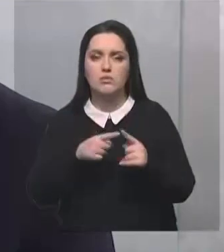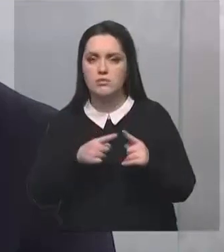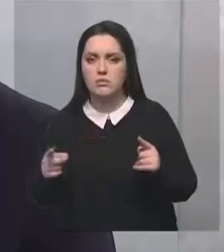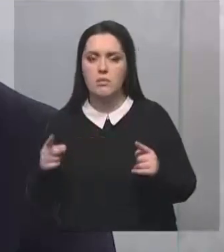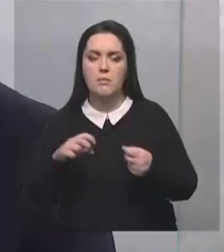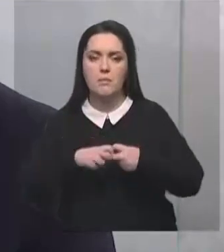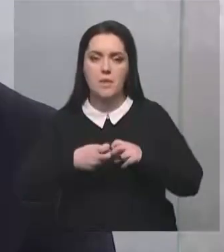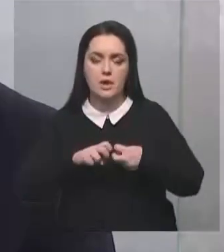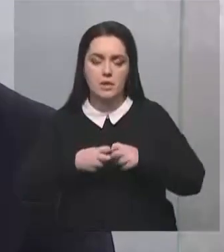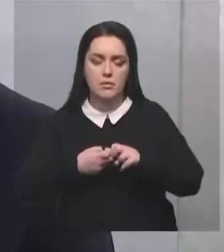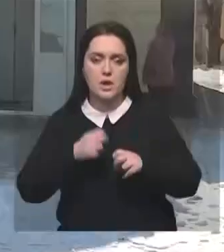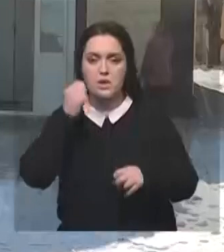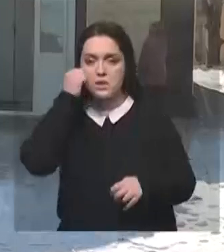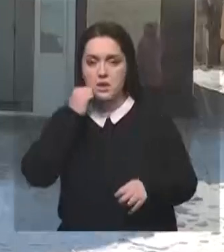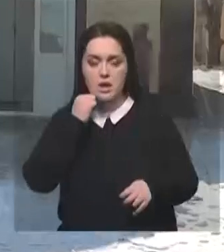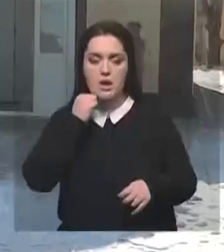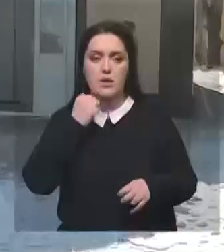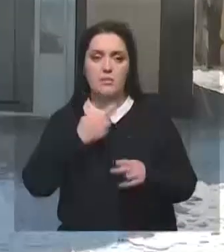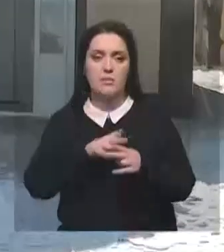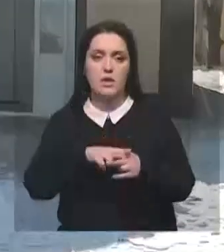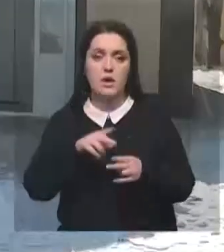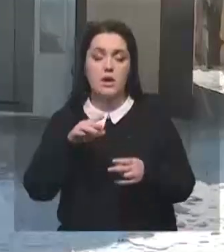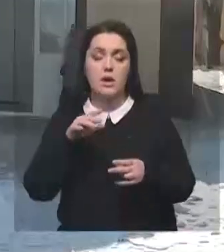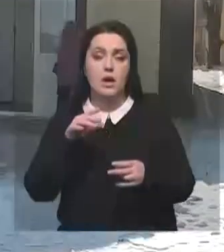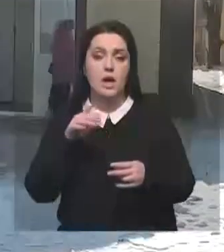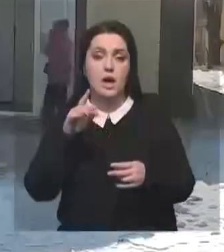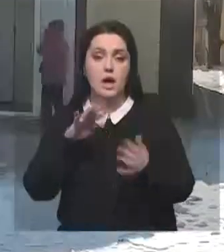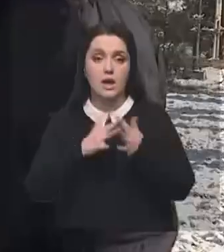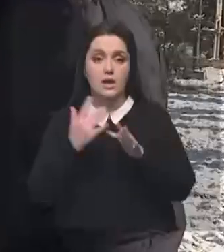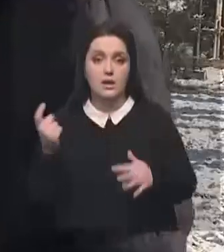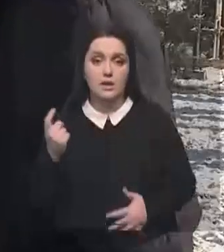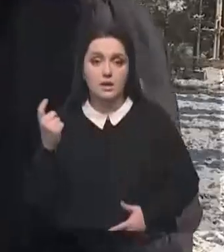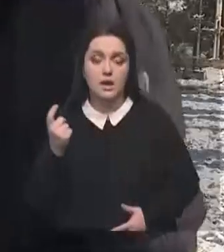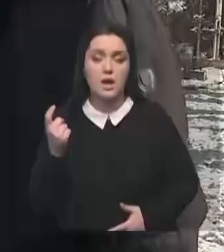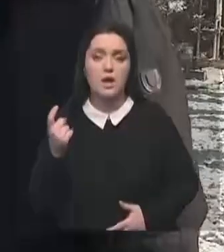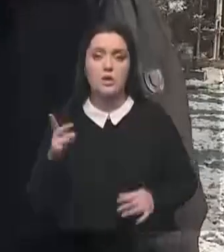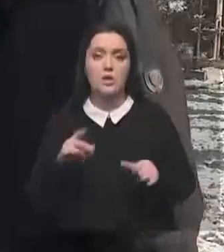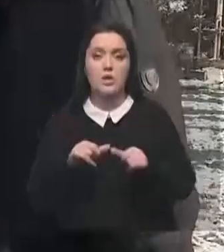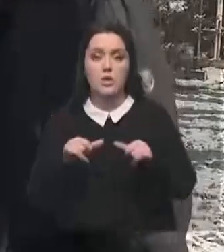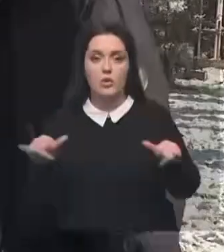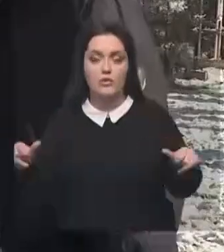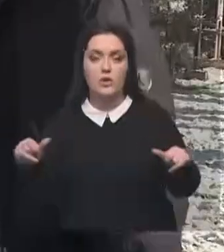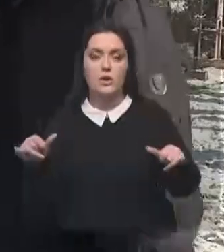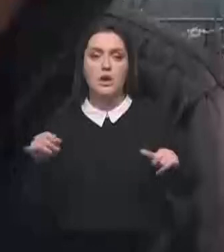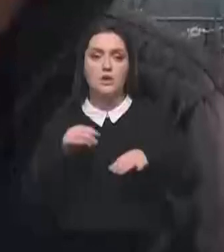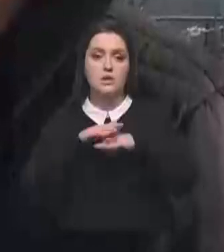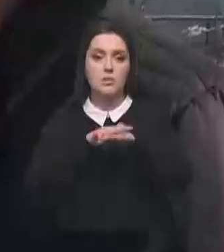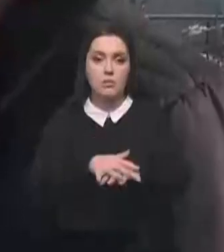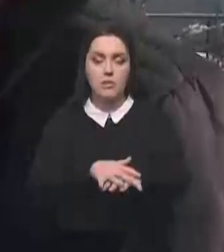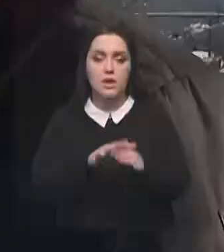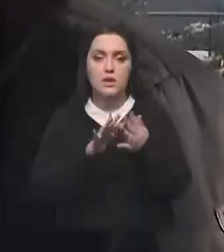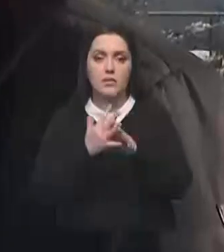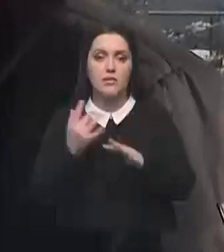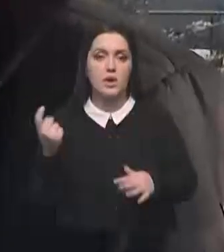с эксплуатацией старых машин. Вполне резонно аграрии говорят о необходимости увеличить субсидирование во многих сферах